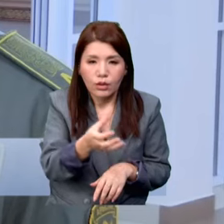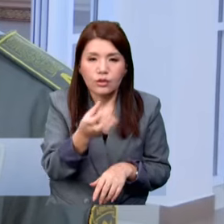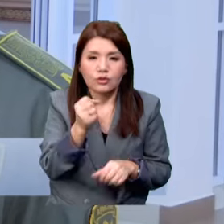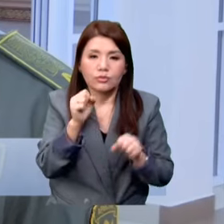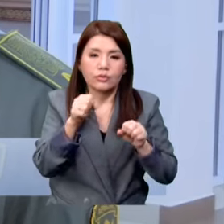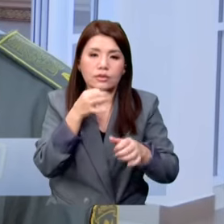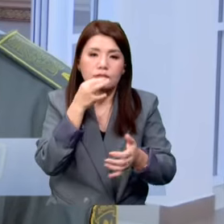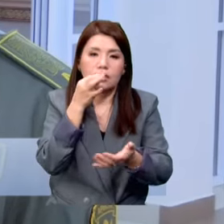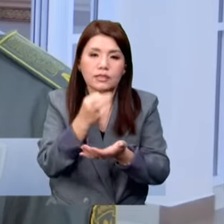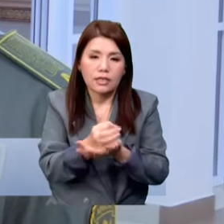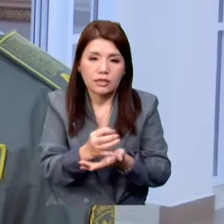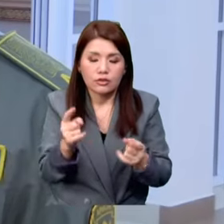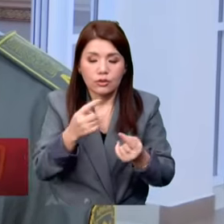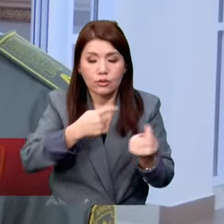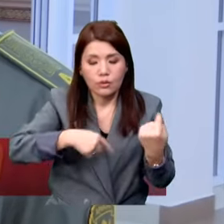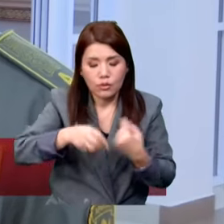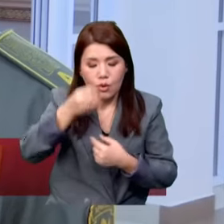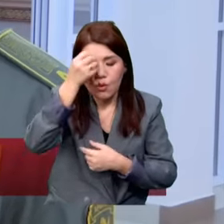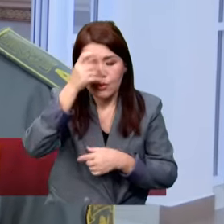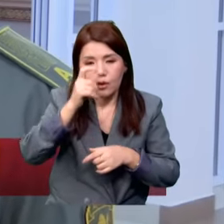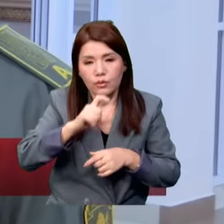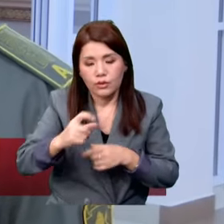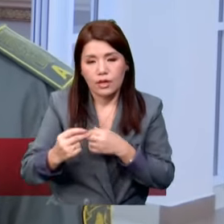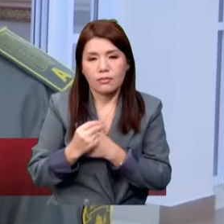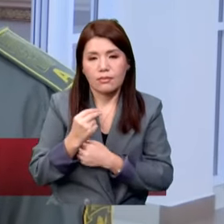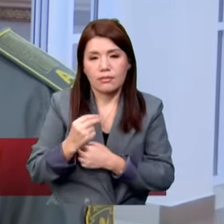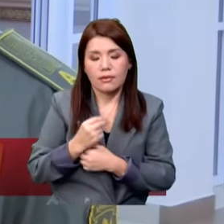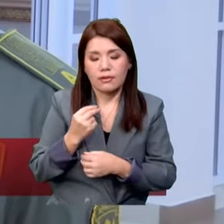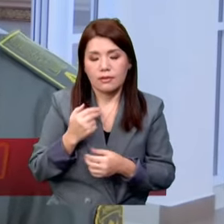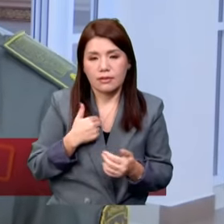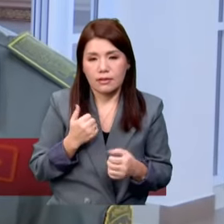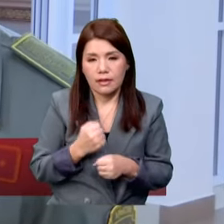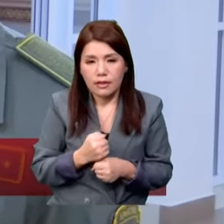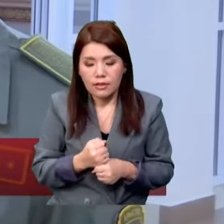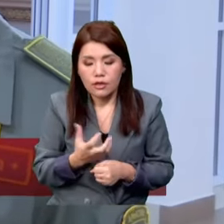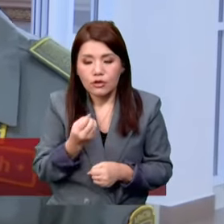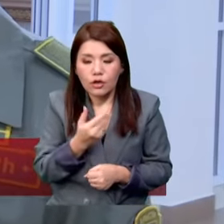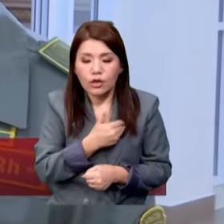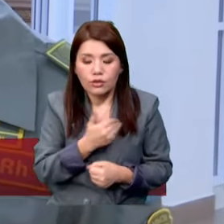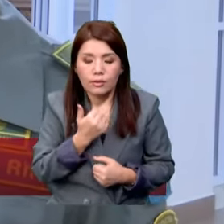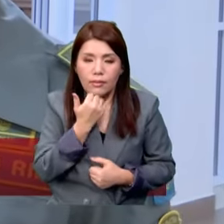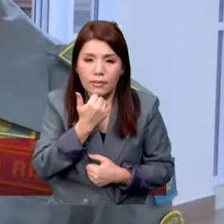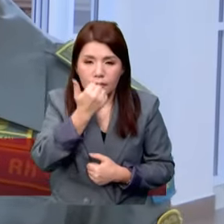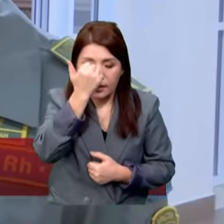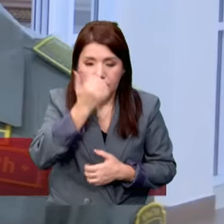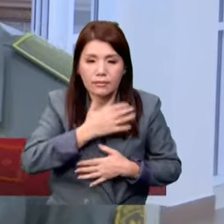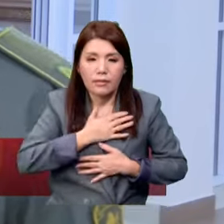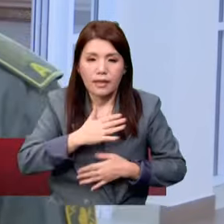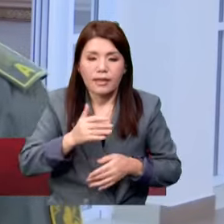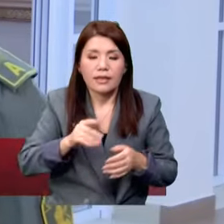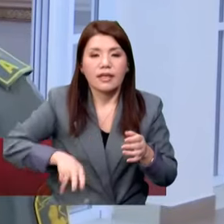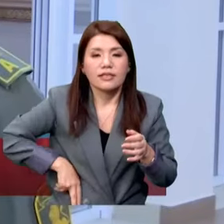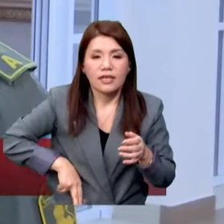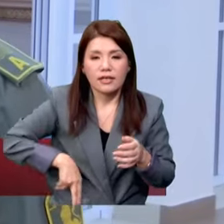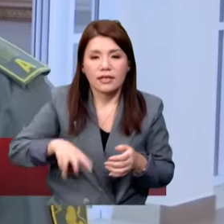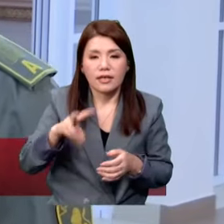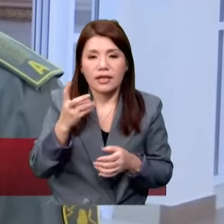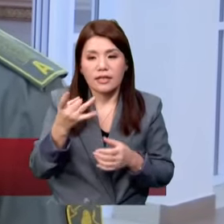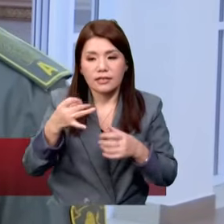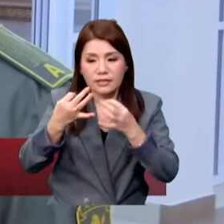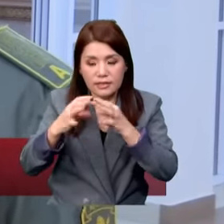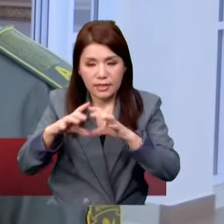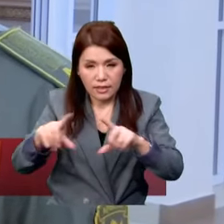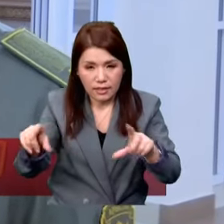можно сказать, то, что делают из нас умных людей. Также хотел бы поблагодарить нашего начальника лицея.